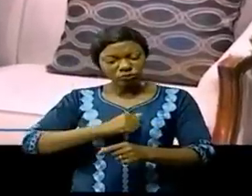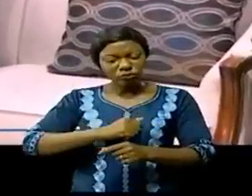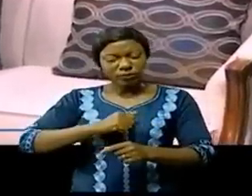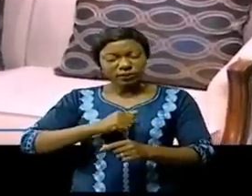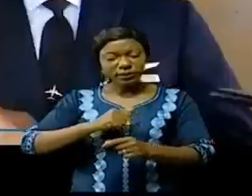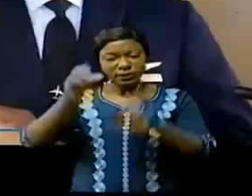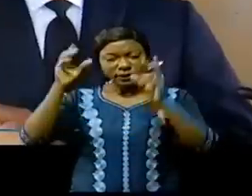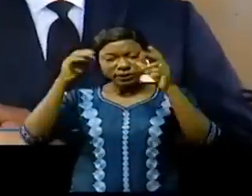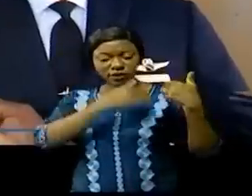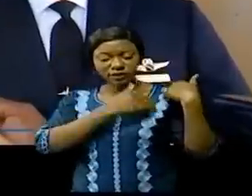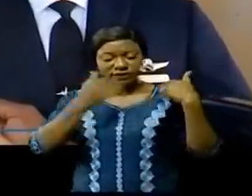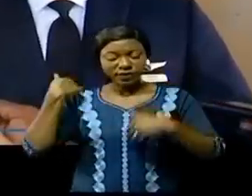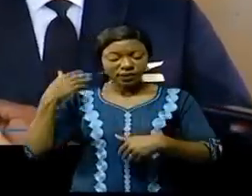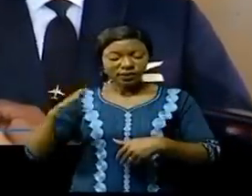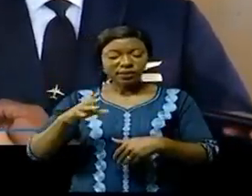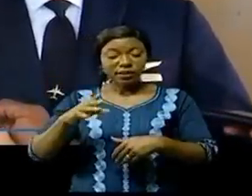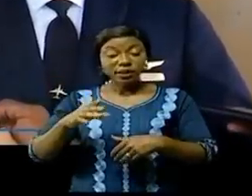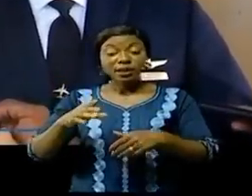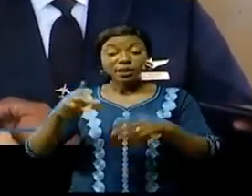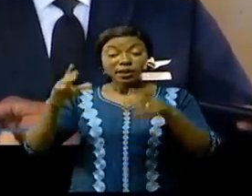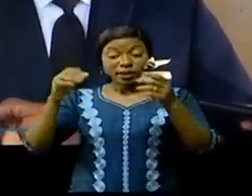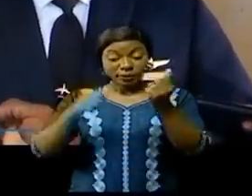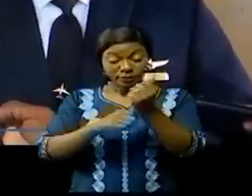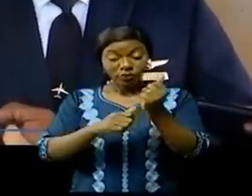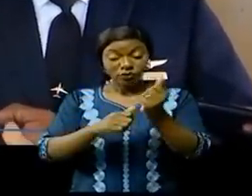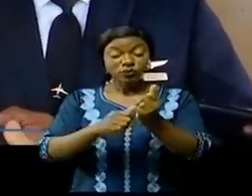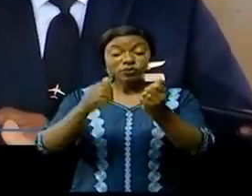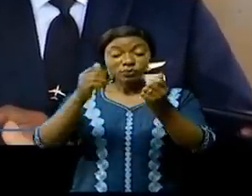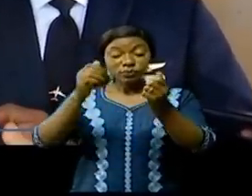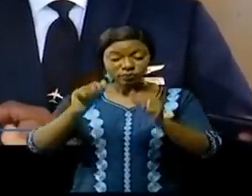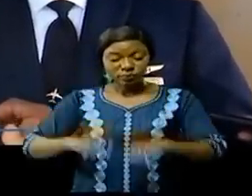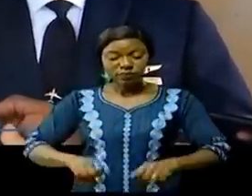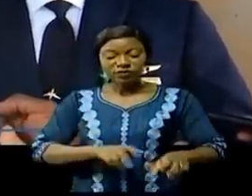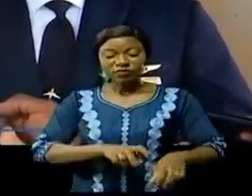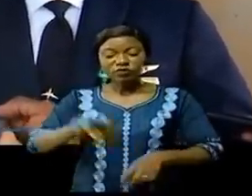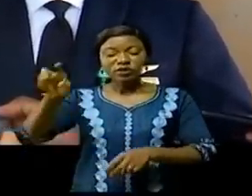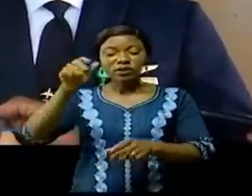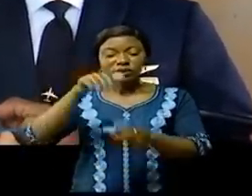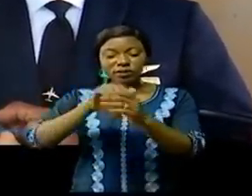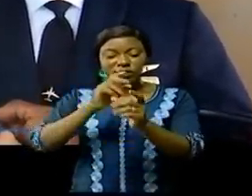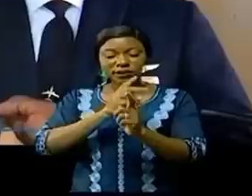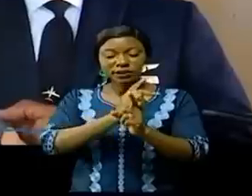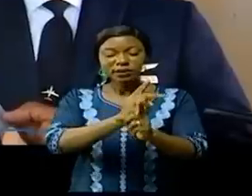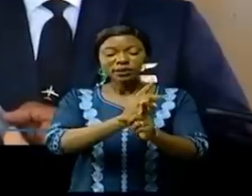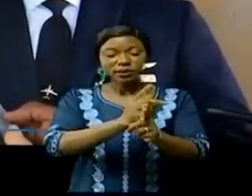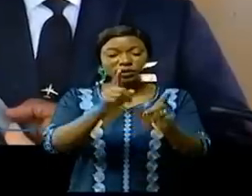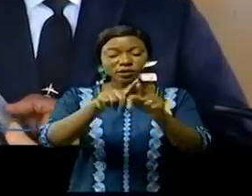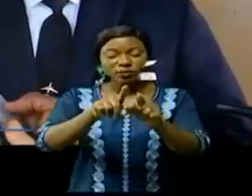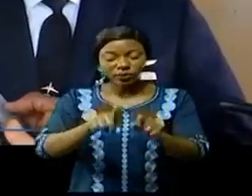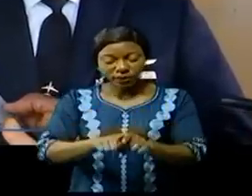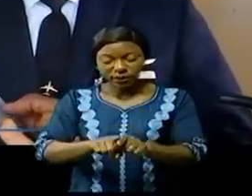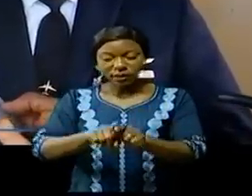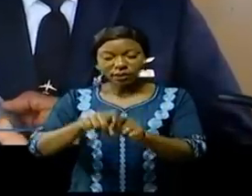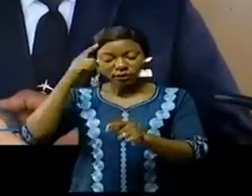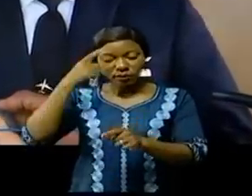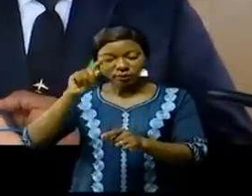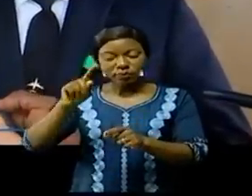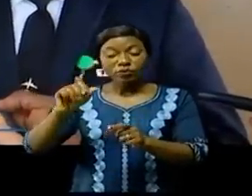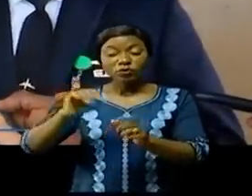que les gens puissent voyager dans des conditions de sécurité, ce que Congo Airways assure, puisqu'il